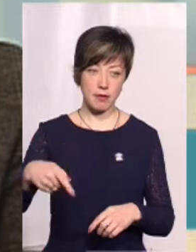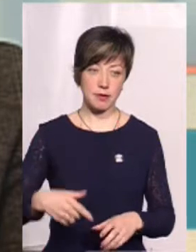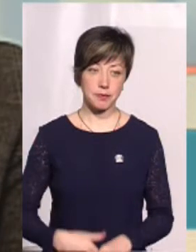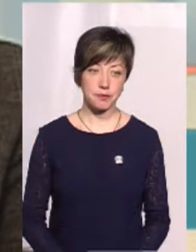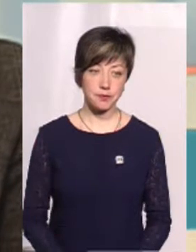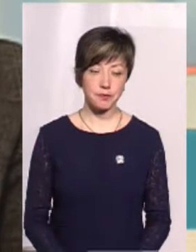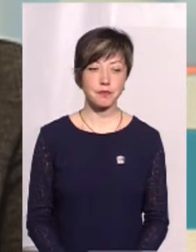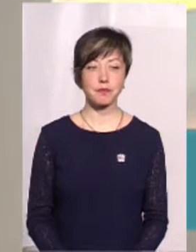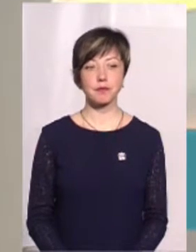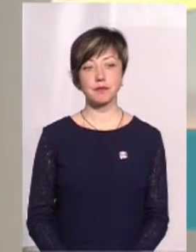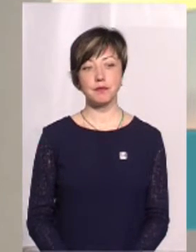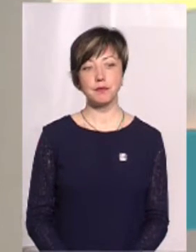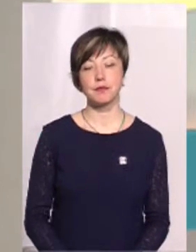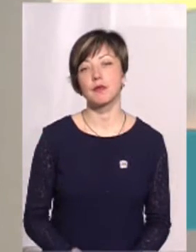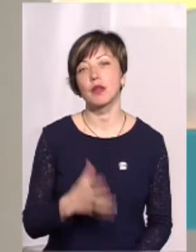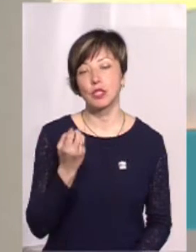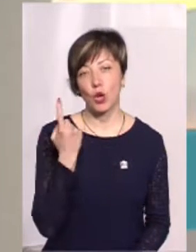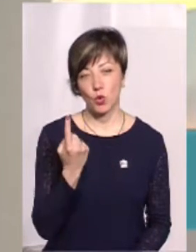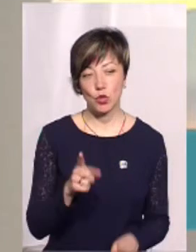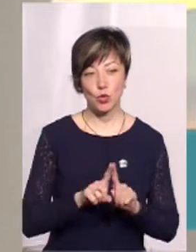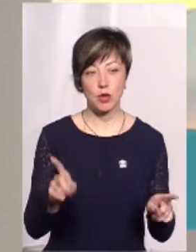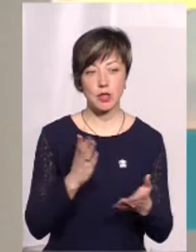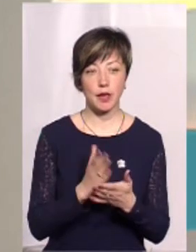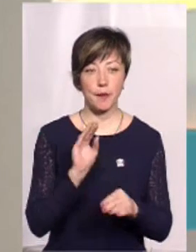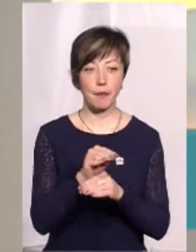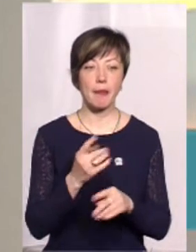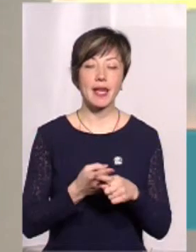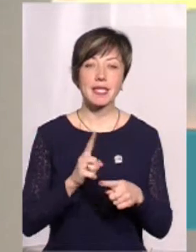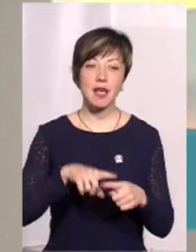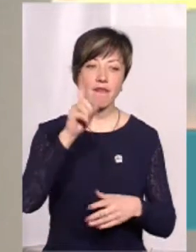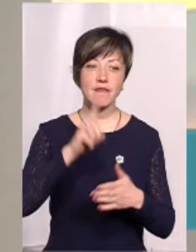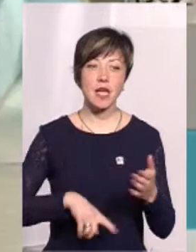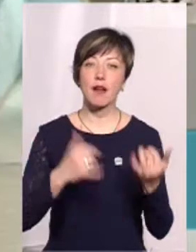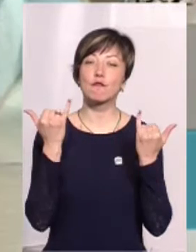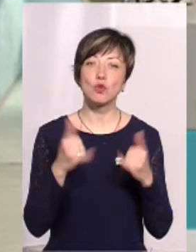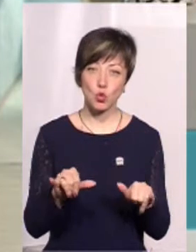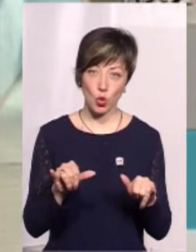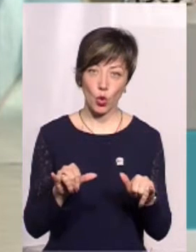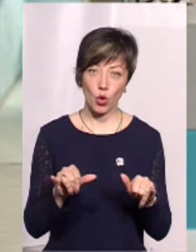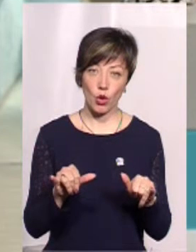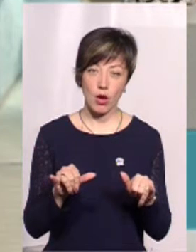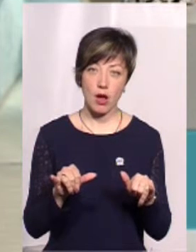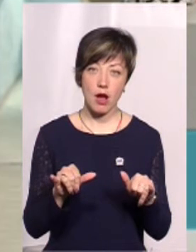вимагати. І тут є ще один нюанс. Оце віра в чудо